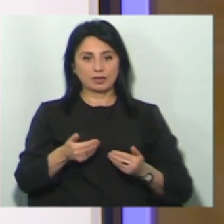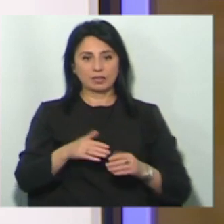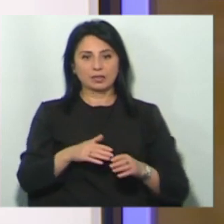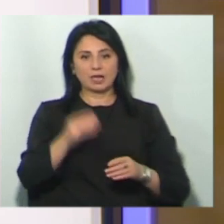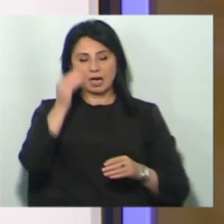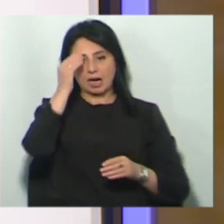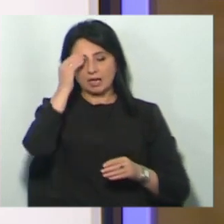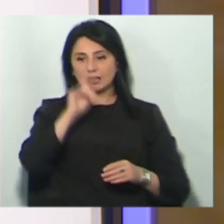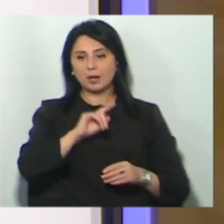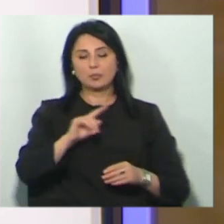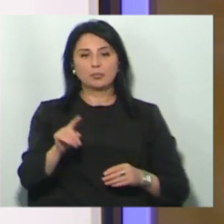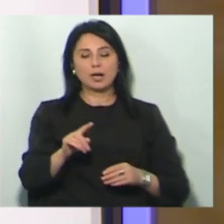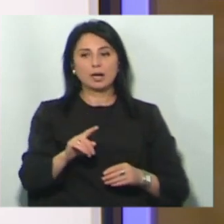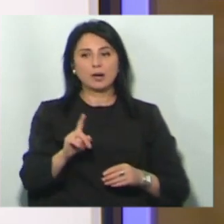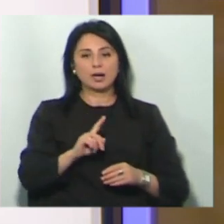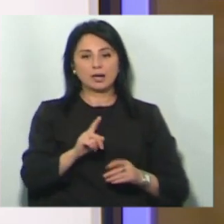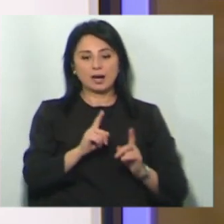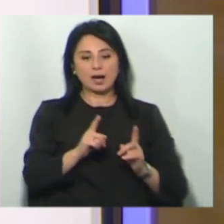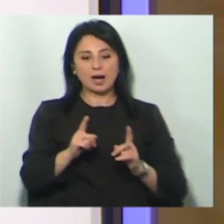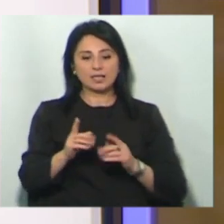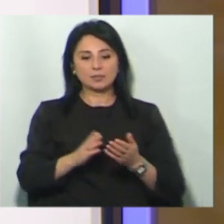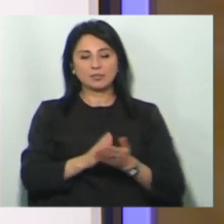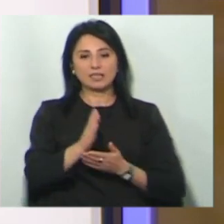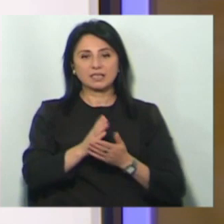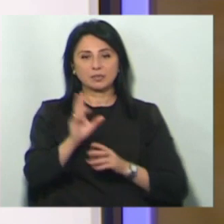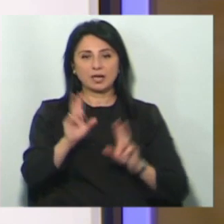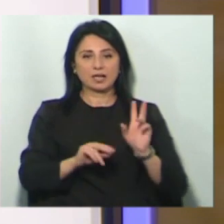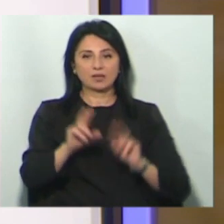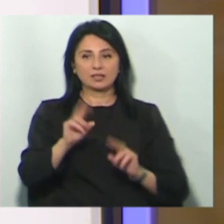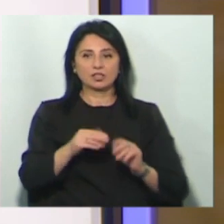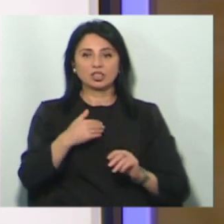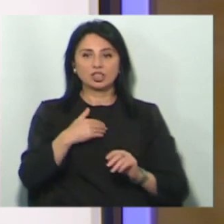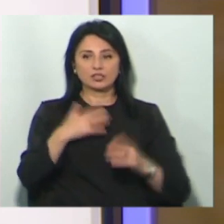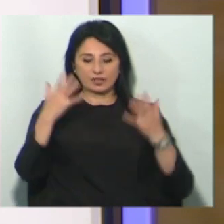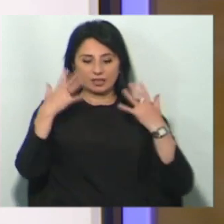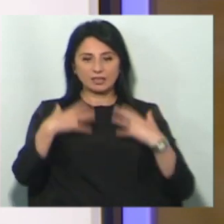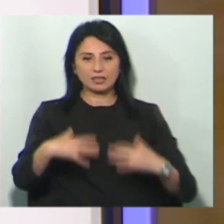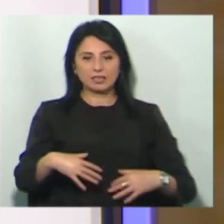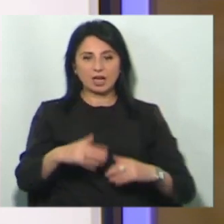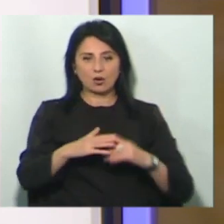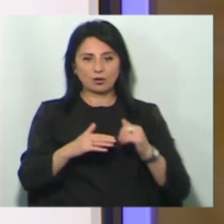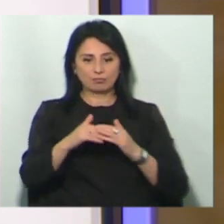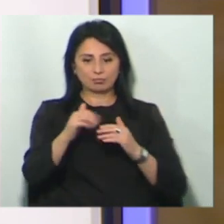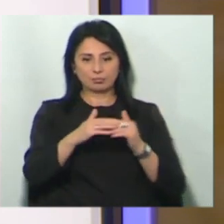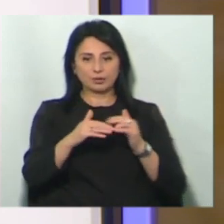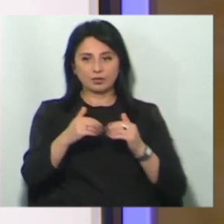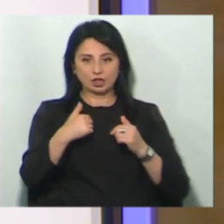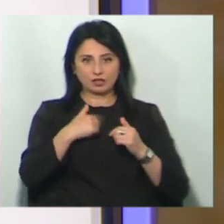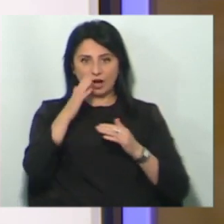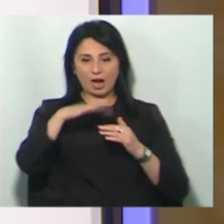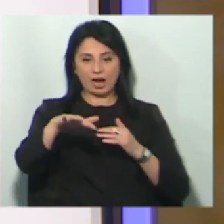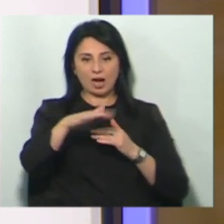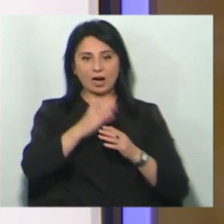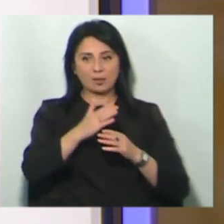არსი. Მაგრამ გარკვეული პრინციპების გათვალისწინებით, ჩვენი სხეული ისე აგებული, რომ ჩვენსა და გარემოს